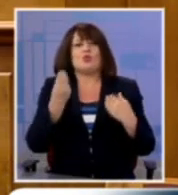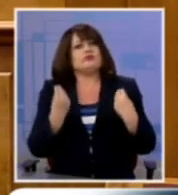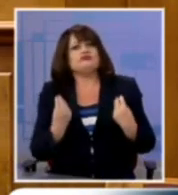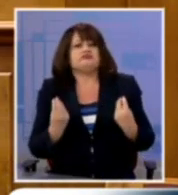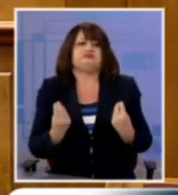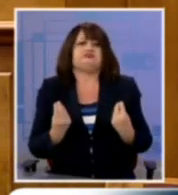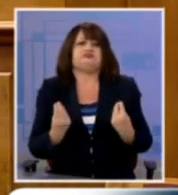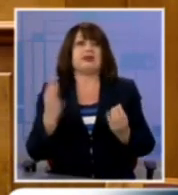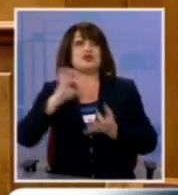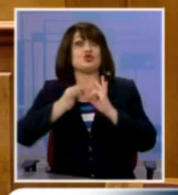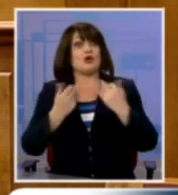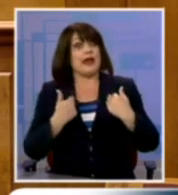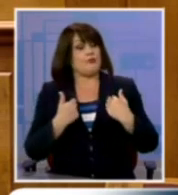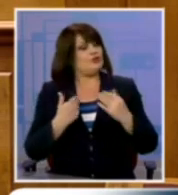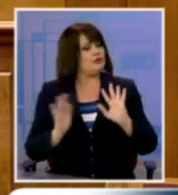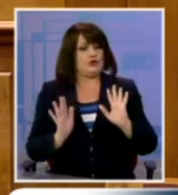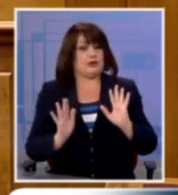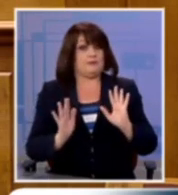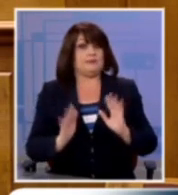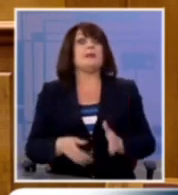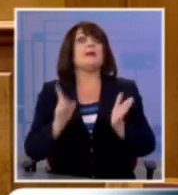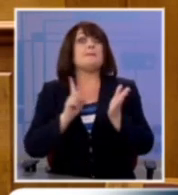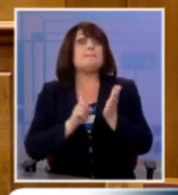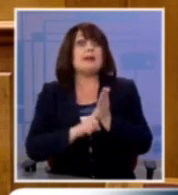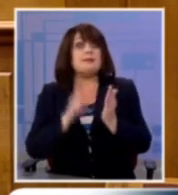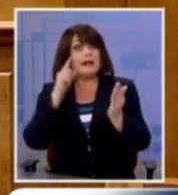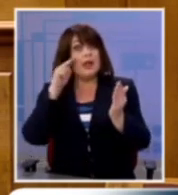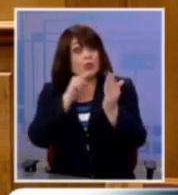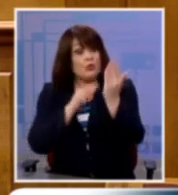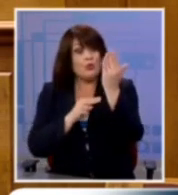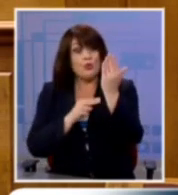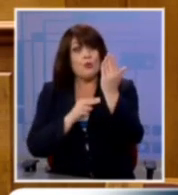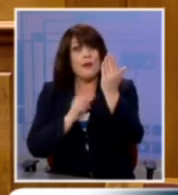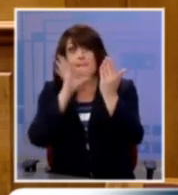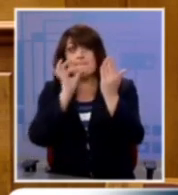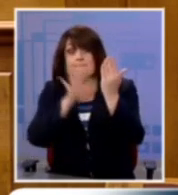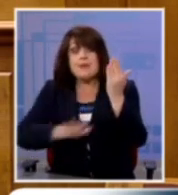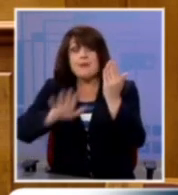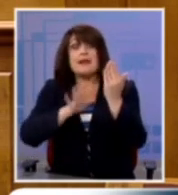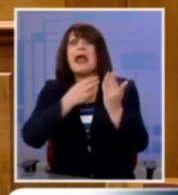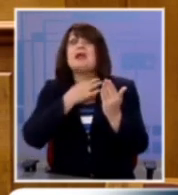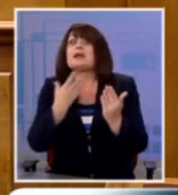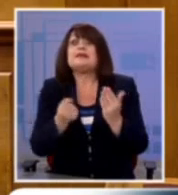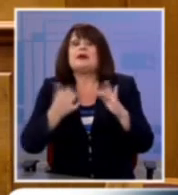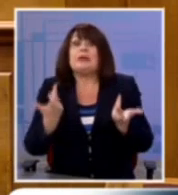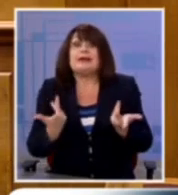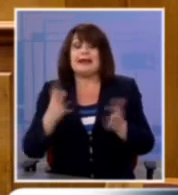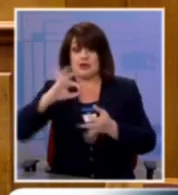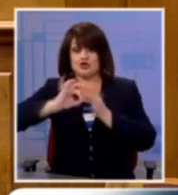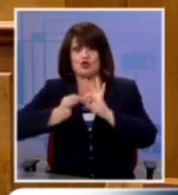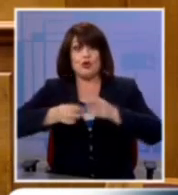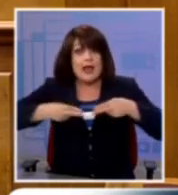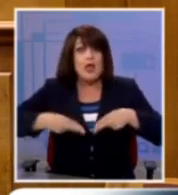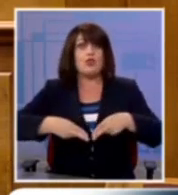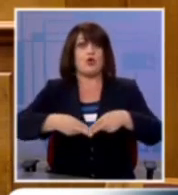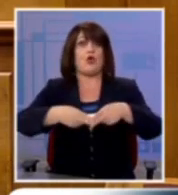μικρότερης ιστορίας του. Στέκεται συγχρόνως απέναντι στην πραγματικότητα των αναγκών και της ιστορικής πορείας